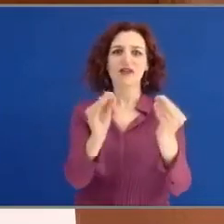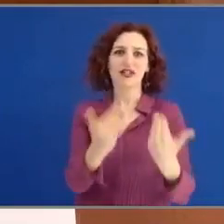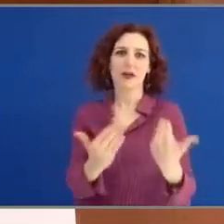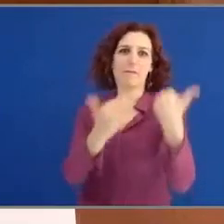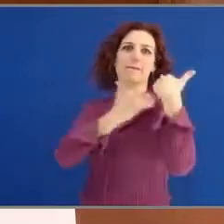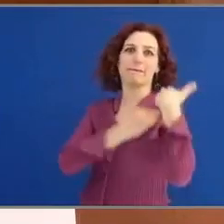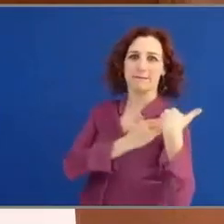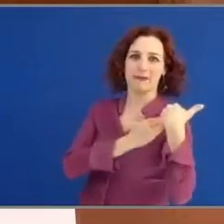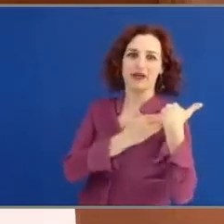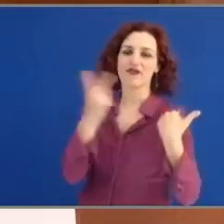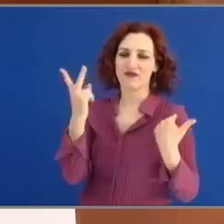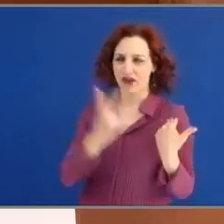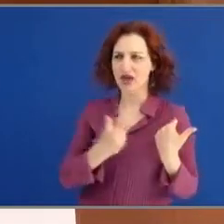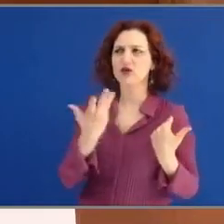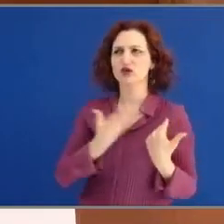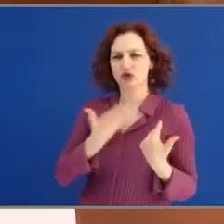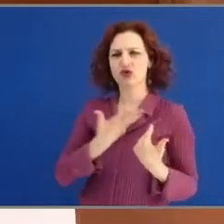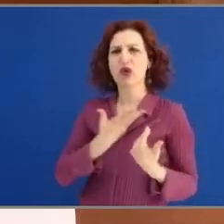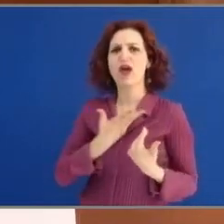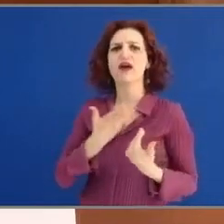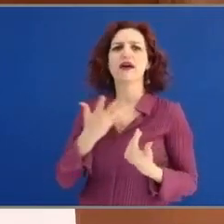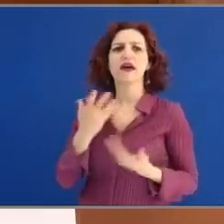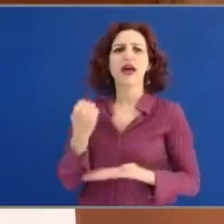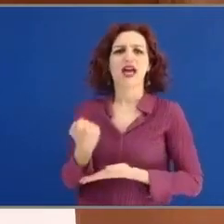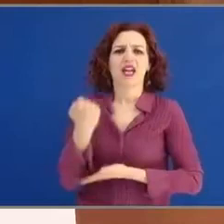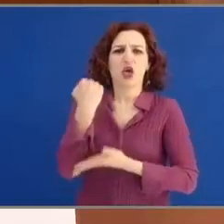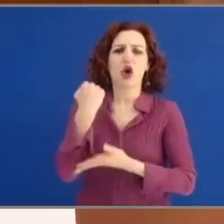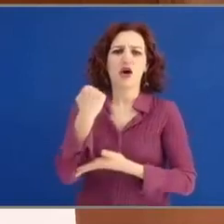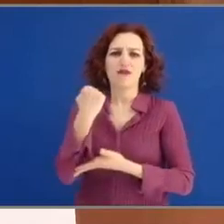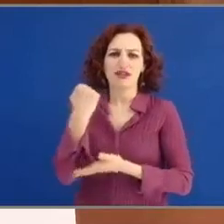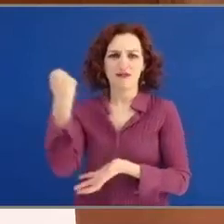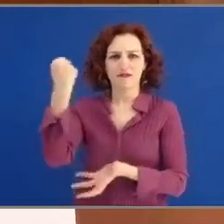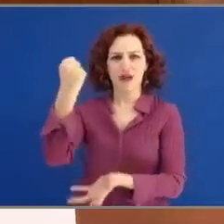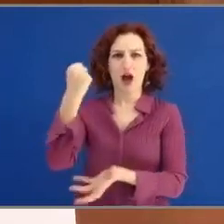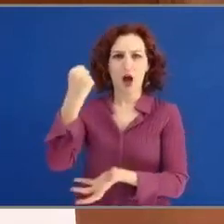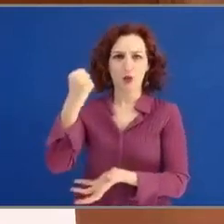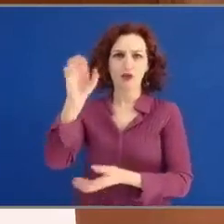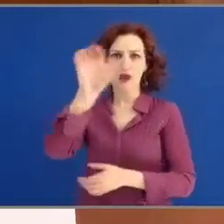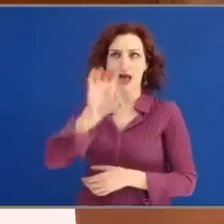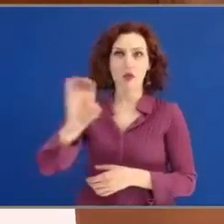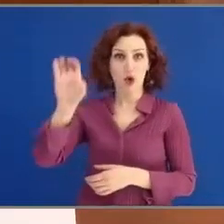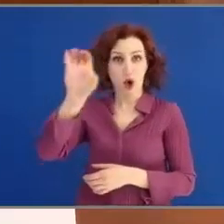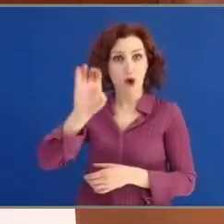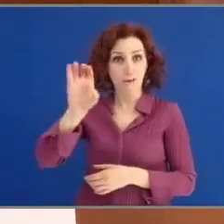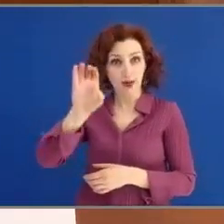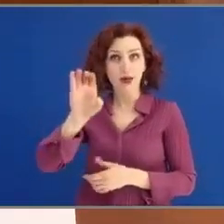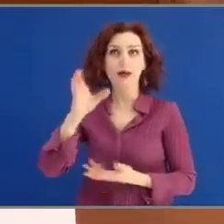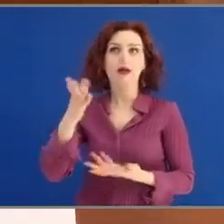fondo perduto legati al Recovery Fund, quello che sta aumentando in Italia è il debito pubblico. I debiti li pagano